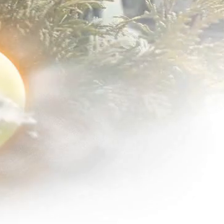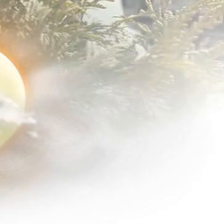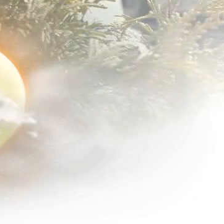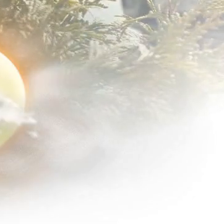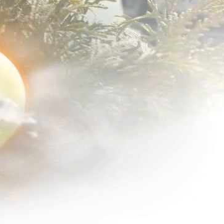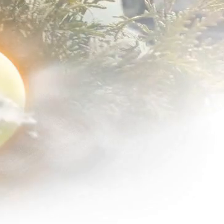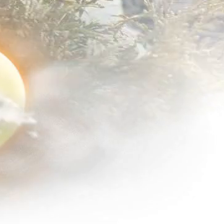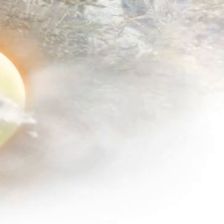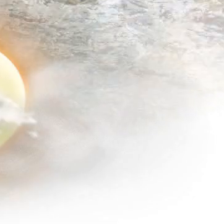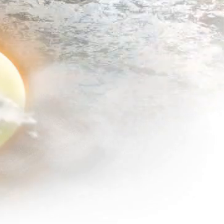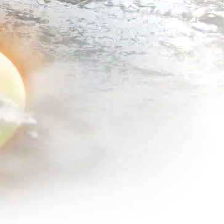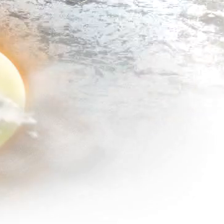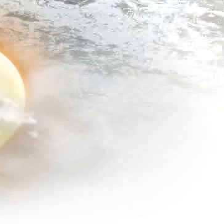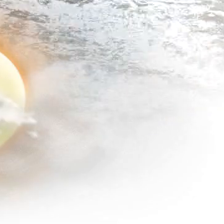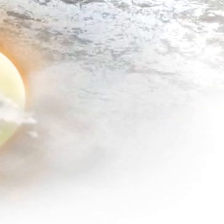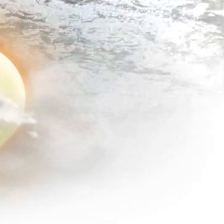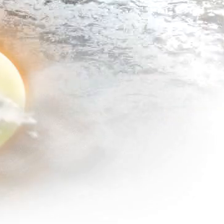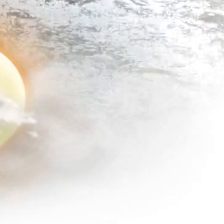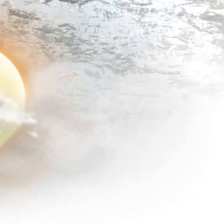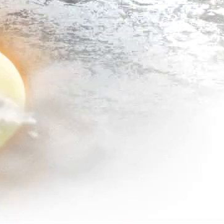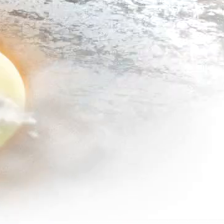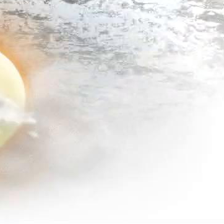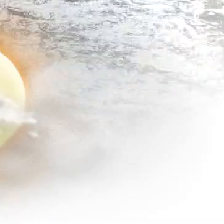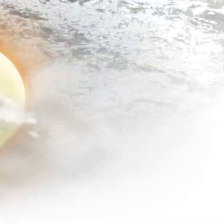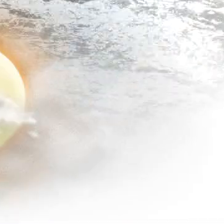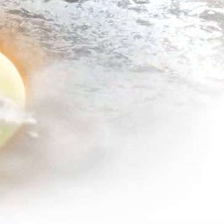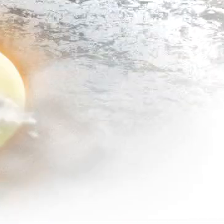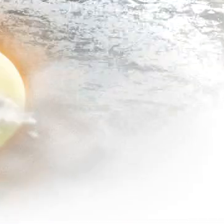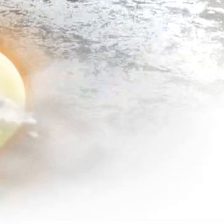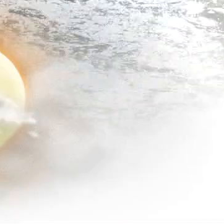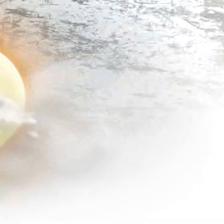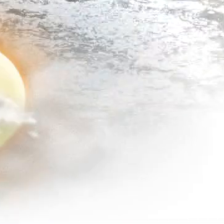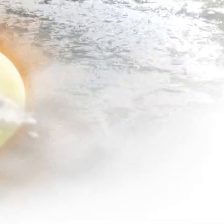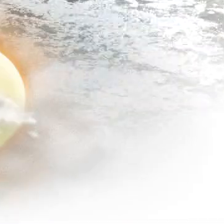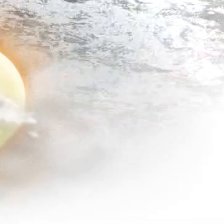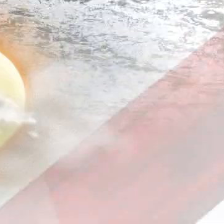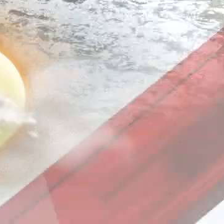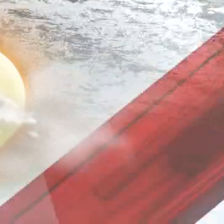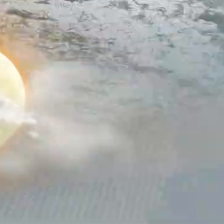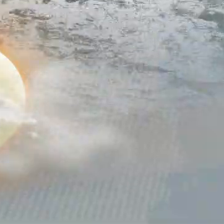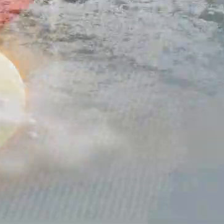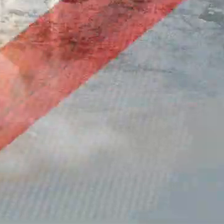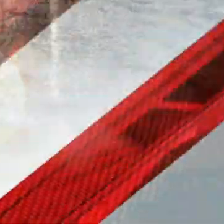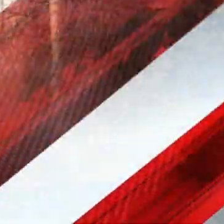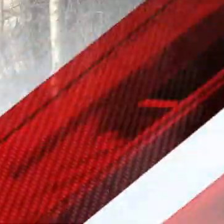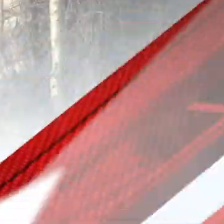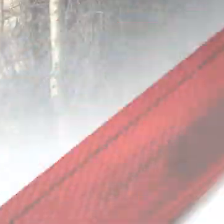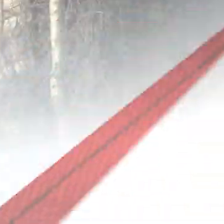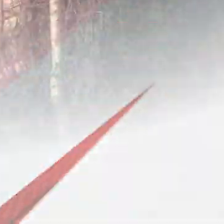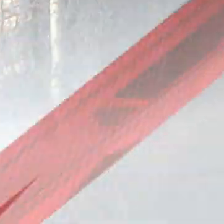плюс 19 вечером. Воблачно, без опадков. Ветер паўднёвый 3,7 метров за